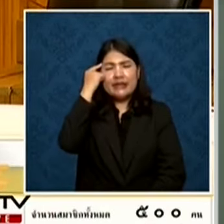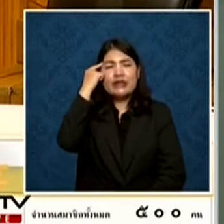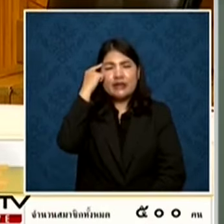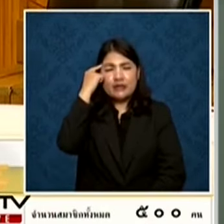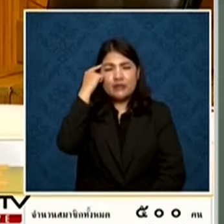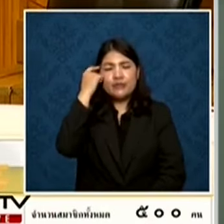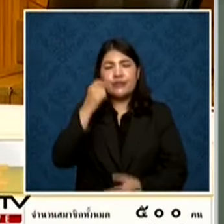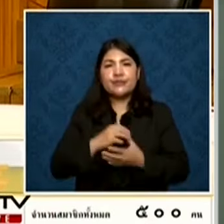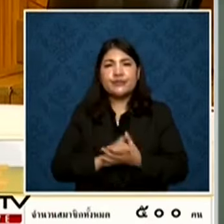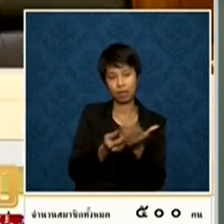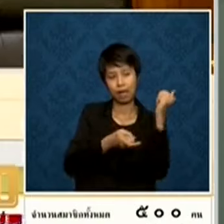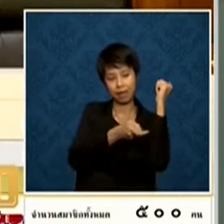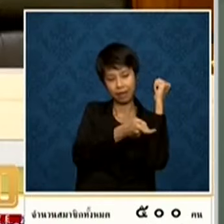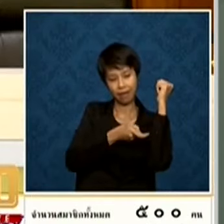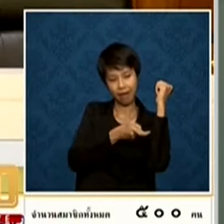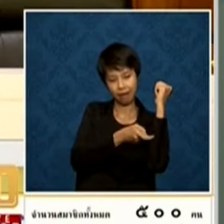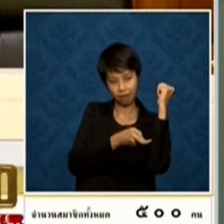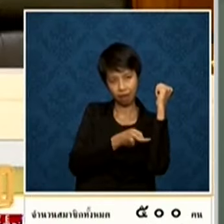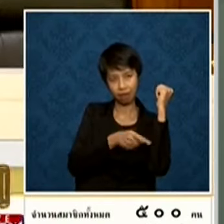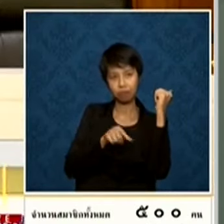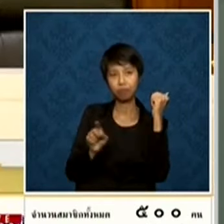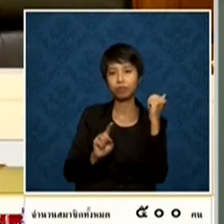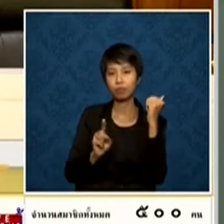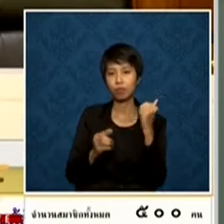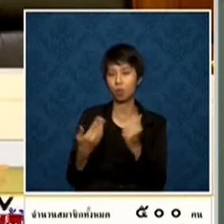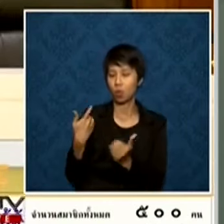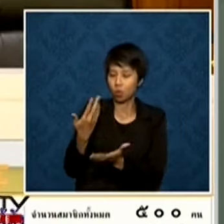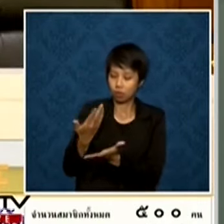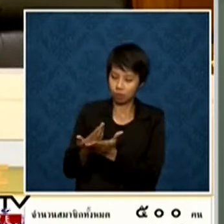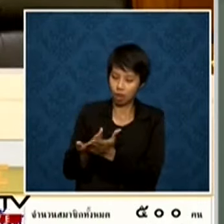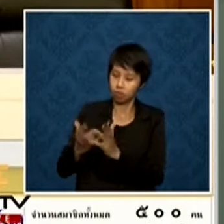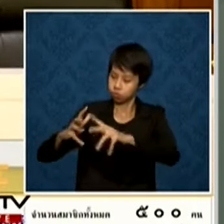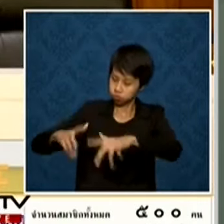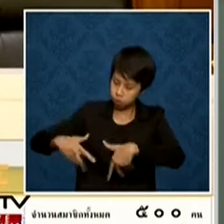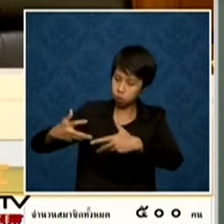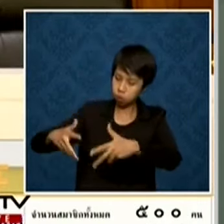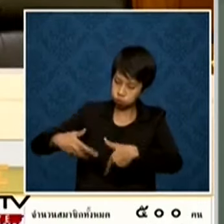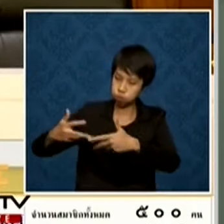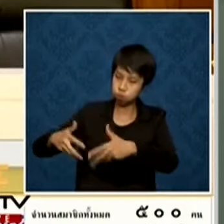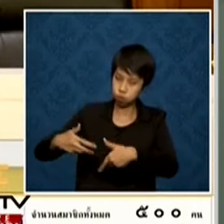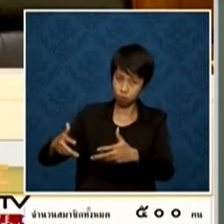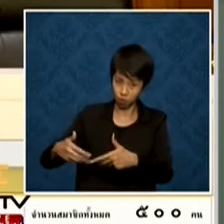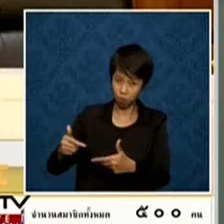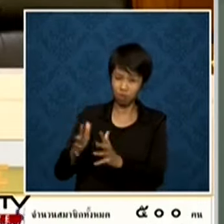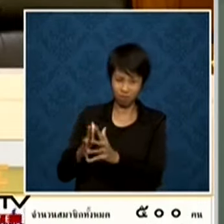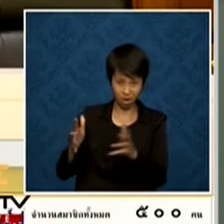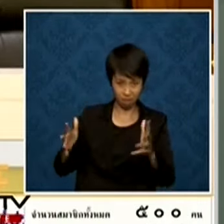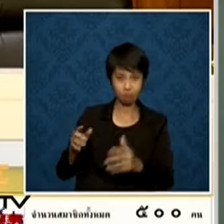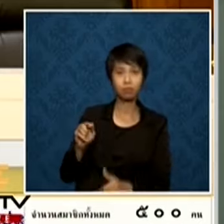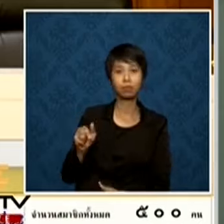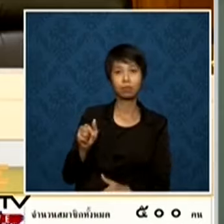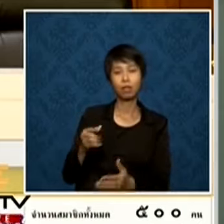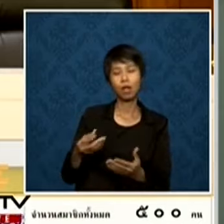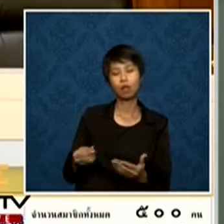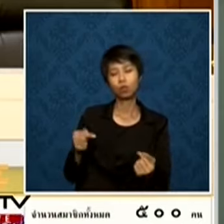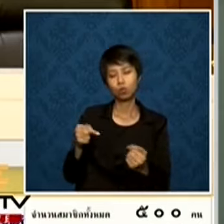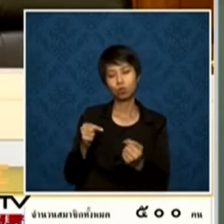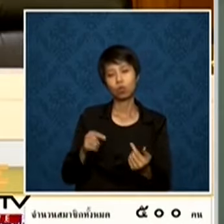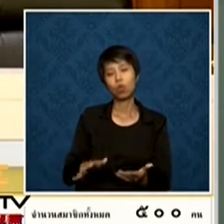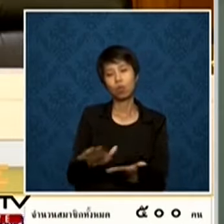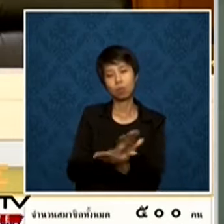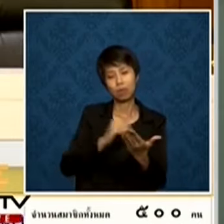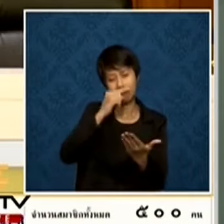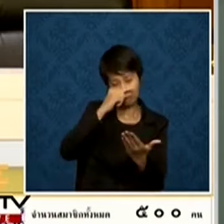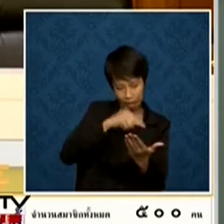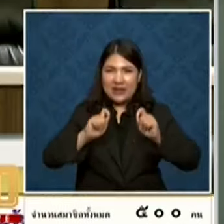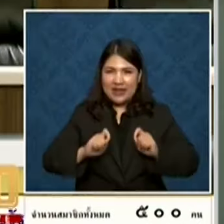นะครับชี้แจงด้วยวาจาไม่มีสื่ออะไรประกอบคือเข้าใจได้นะครับรัฐบาลคงเห็นว่าการอภิปราย